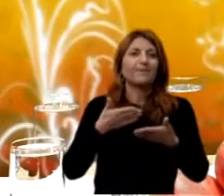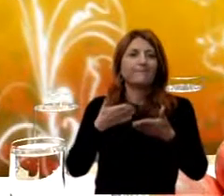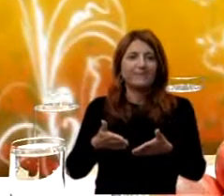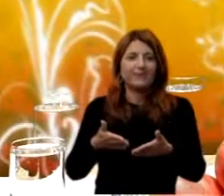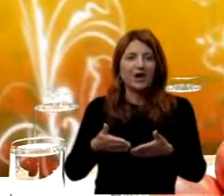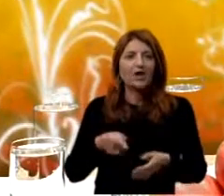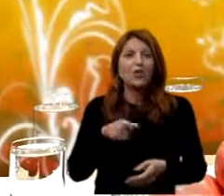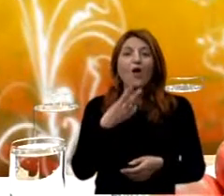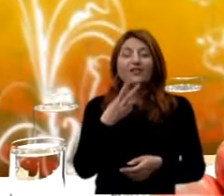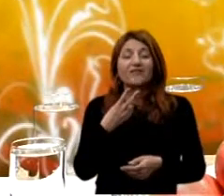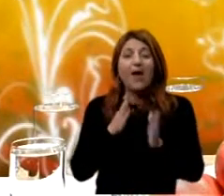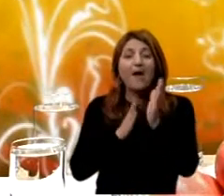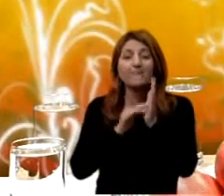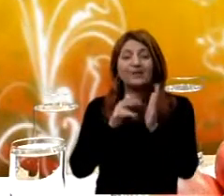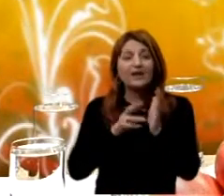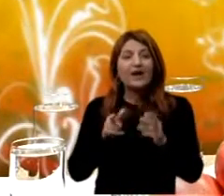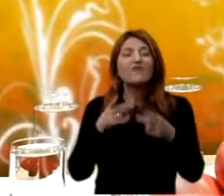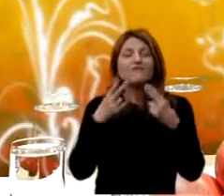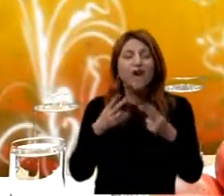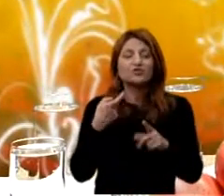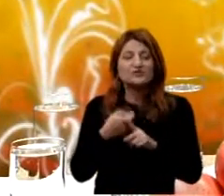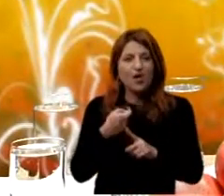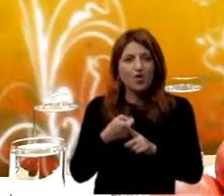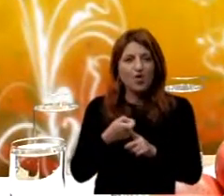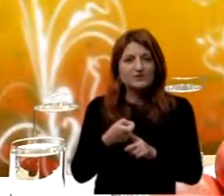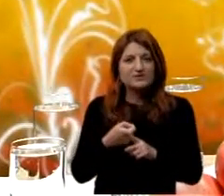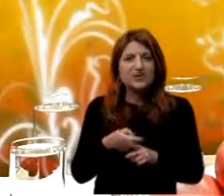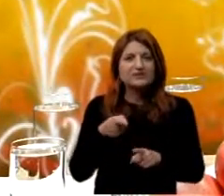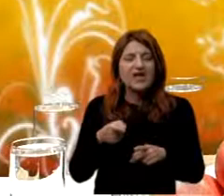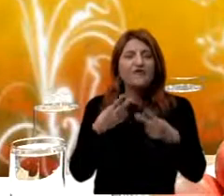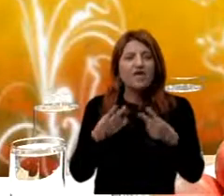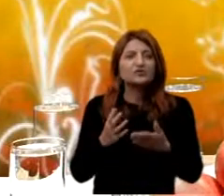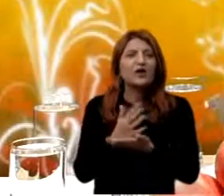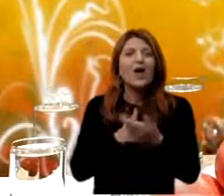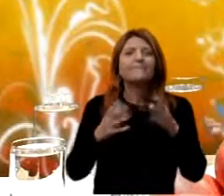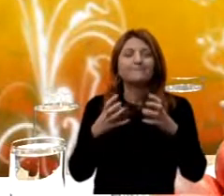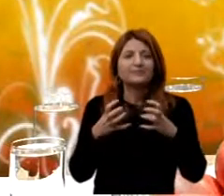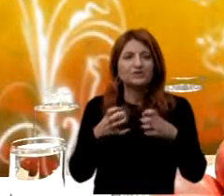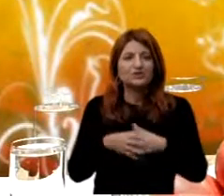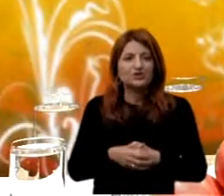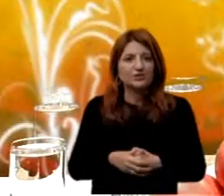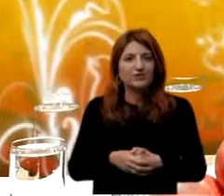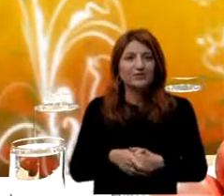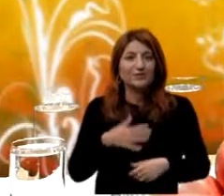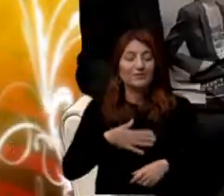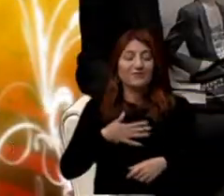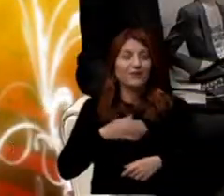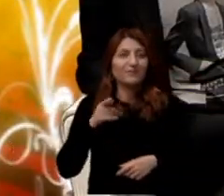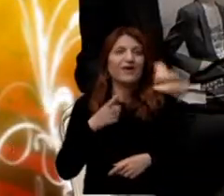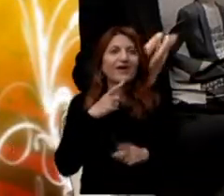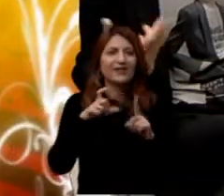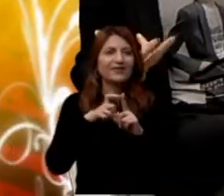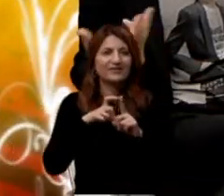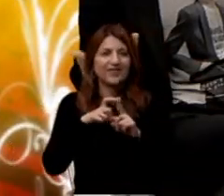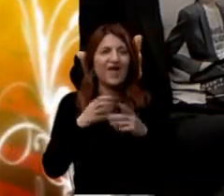stvari dva minerala jako važna za tu gustoću kostiju i za uopće... Funkciju mišićne mase. Tako je. Jako bih voljela da to... D-vitamin,